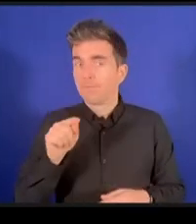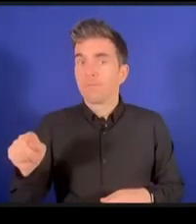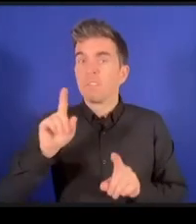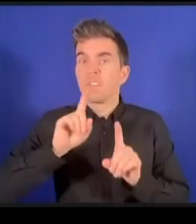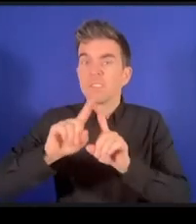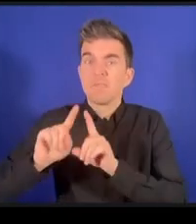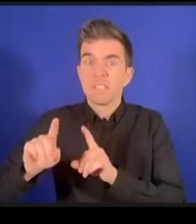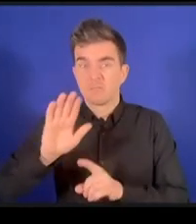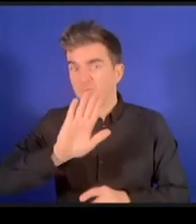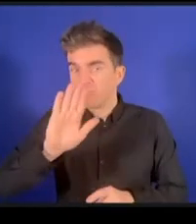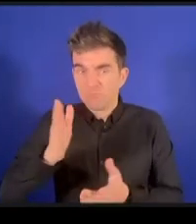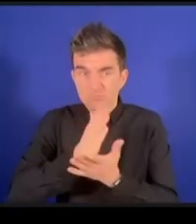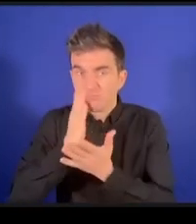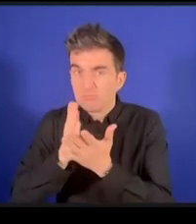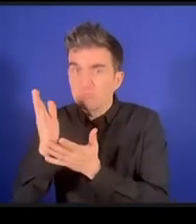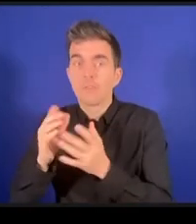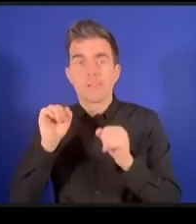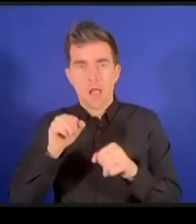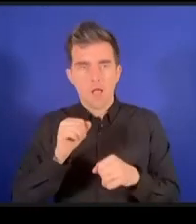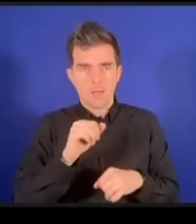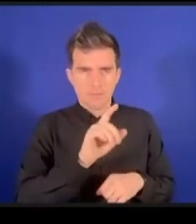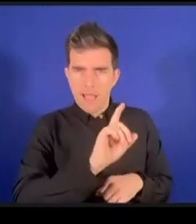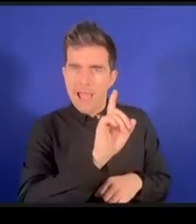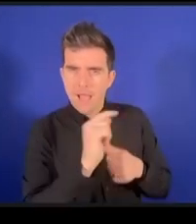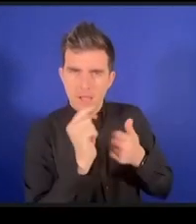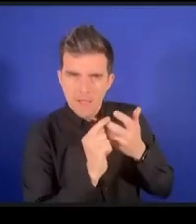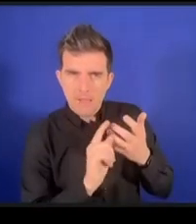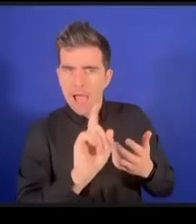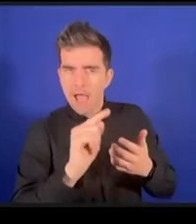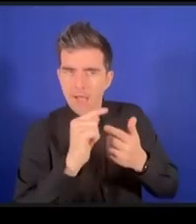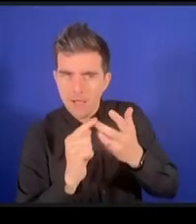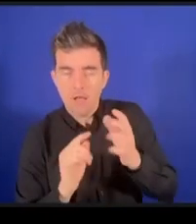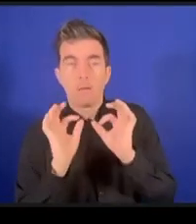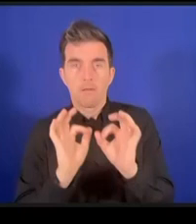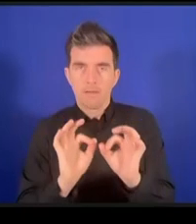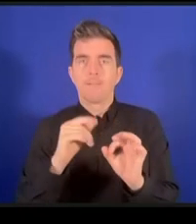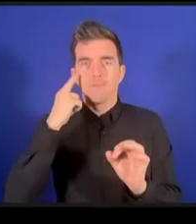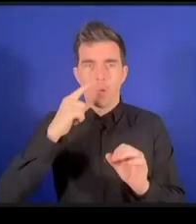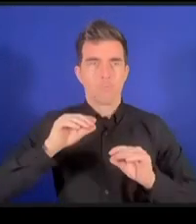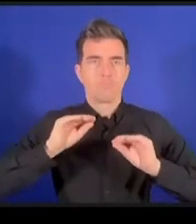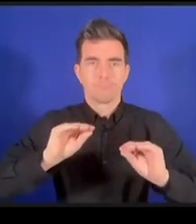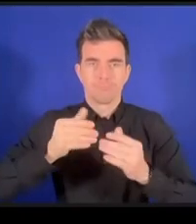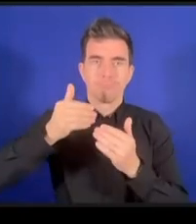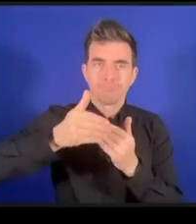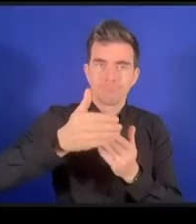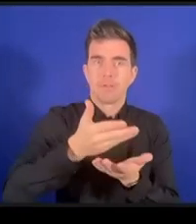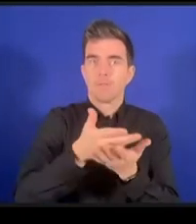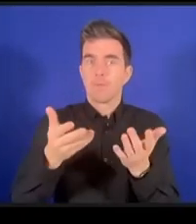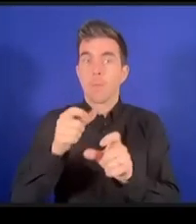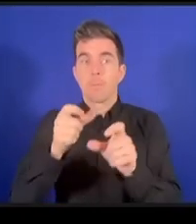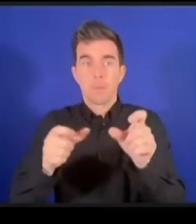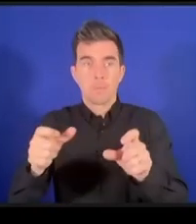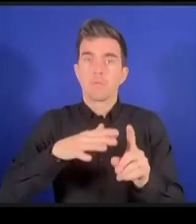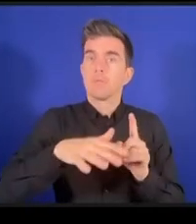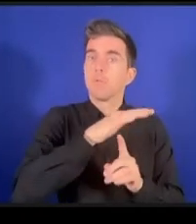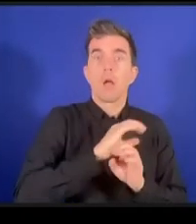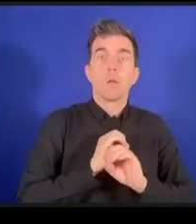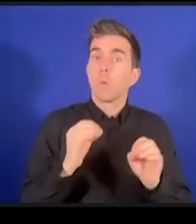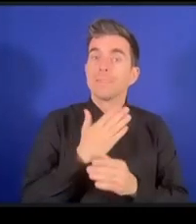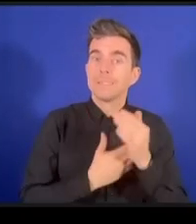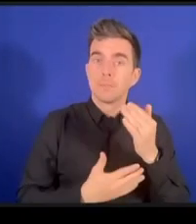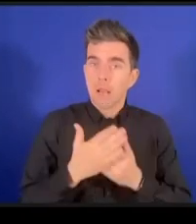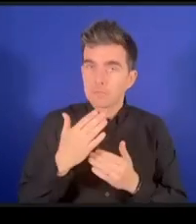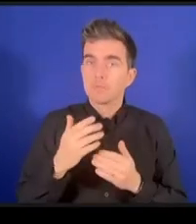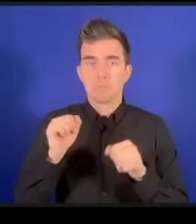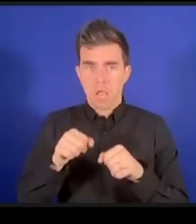требования обучать разработчиков у которых нет инвалидности относительно того Какие существуют